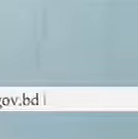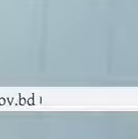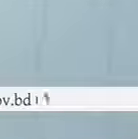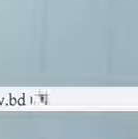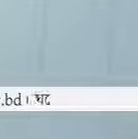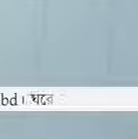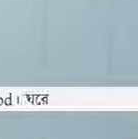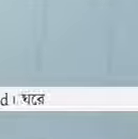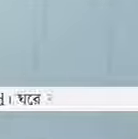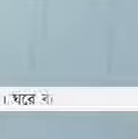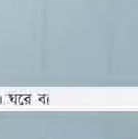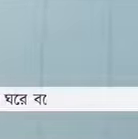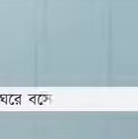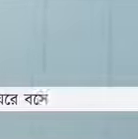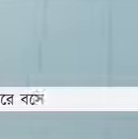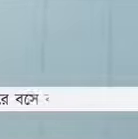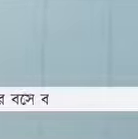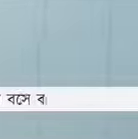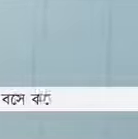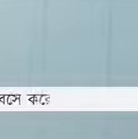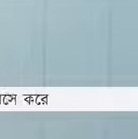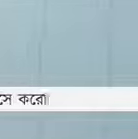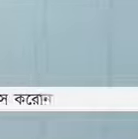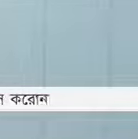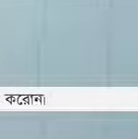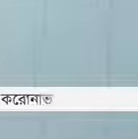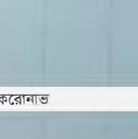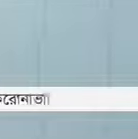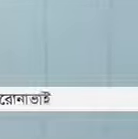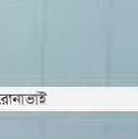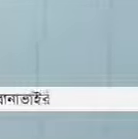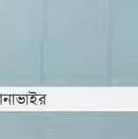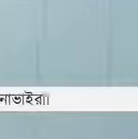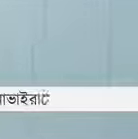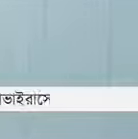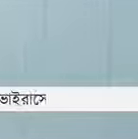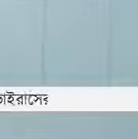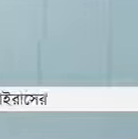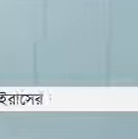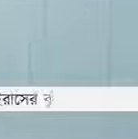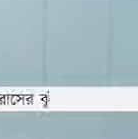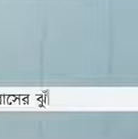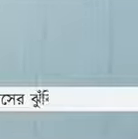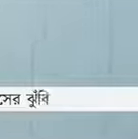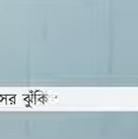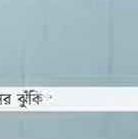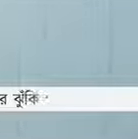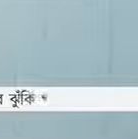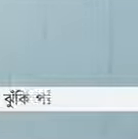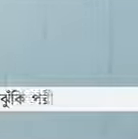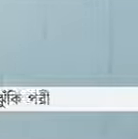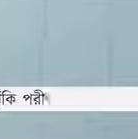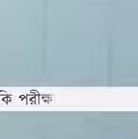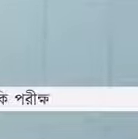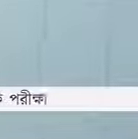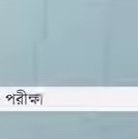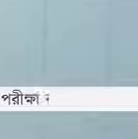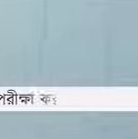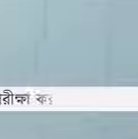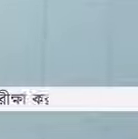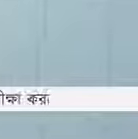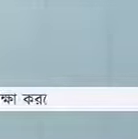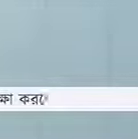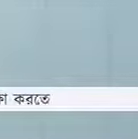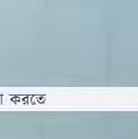আমি আরেকটি তথ্য আপনাদেরকে জানাতে চাই, সেটা হলো কোভিড-19 নিয়ন্ত্রণে চিকিৎসক সহ অন্যান্য সকল স্বাস্থ্যকর্মীগণ